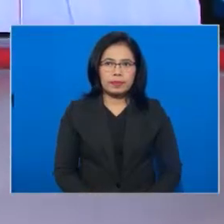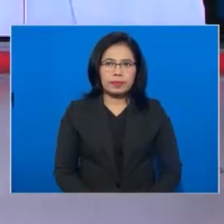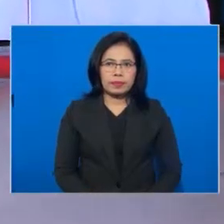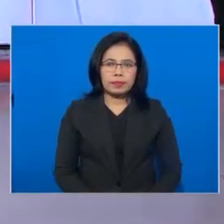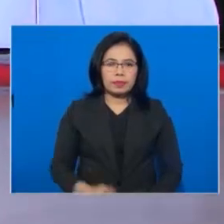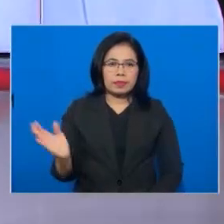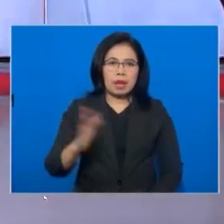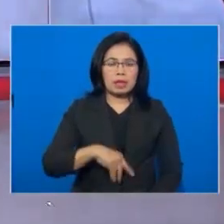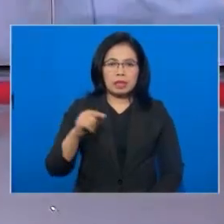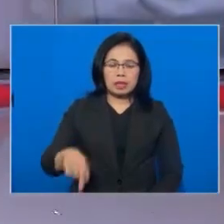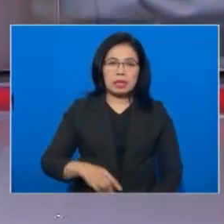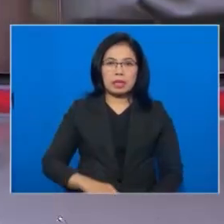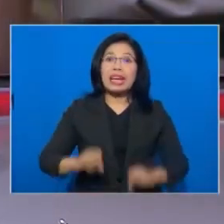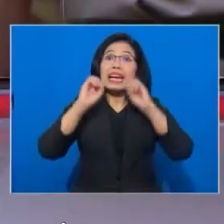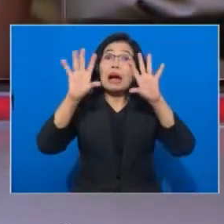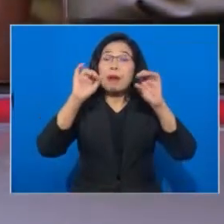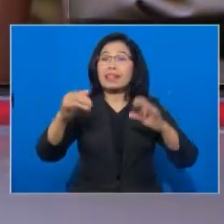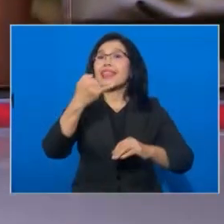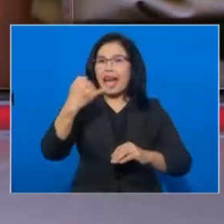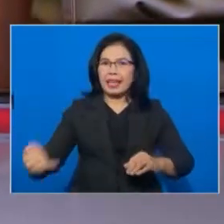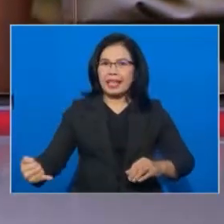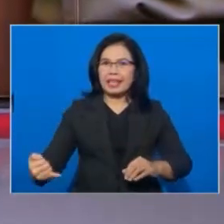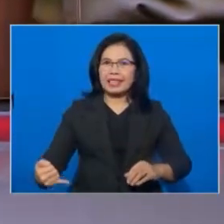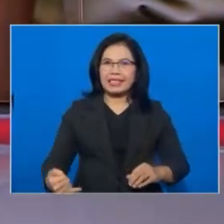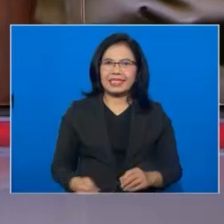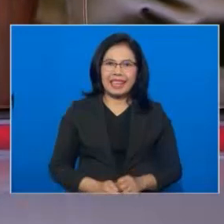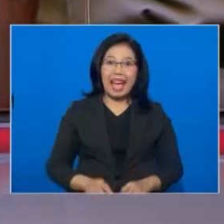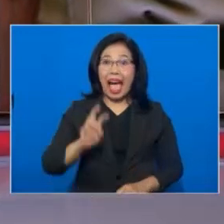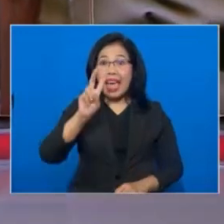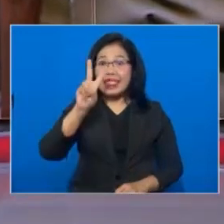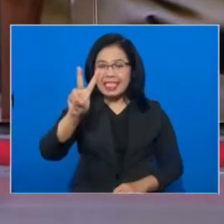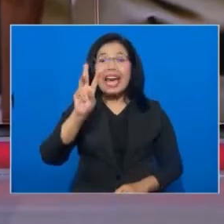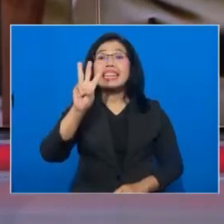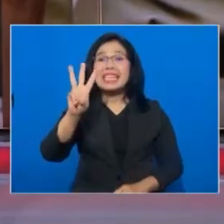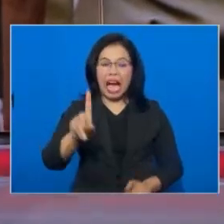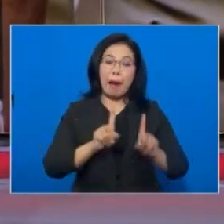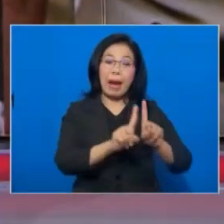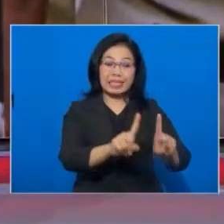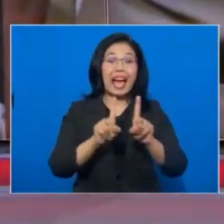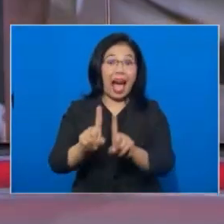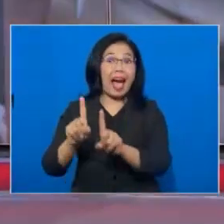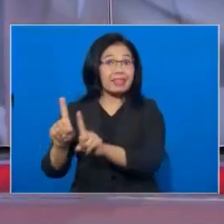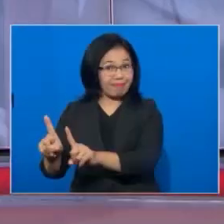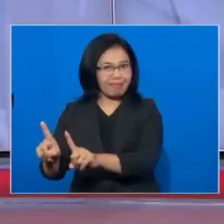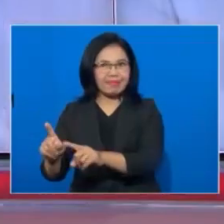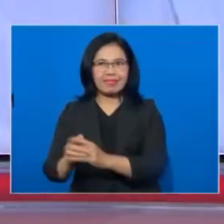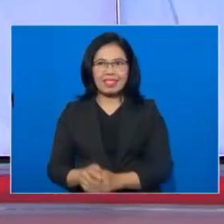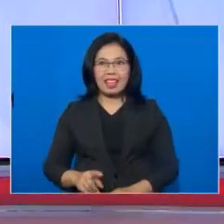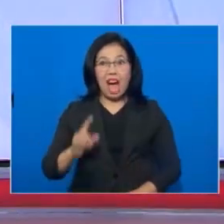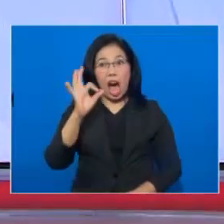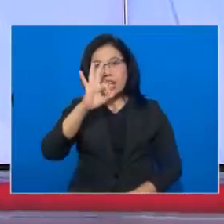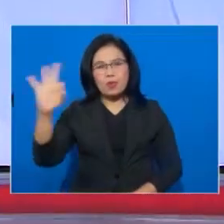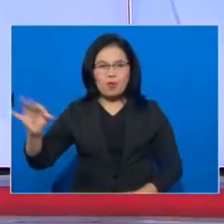Hari ini masa kampanye akan berakhir. Setiap pasangan calon melakukan kampanye akbar sebagai puncak kampanye. Ribuan pendukung